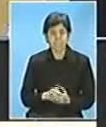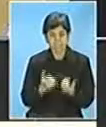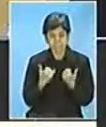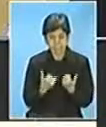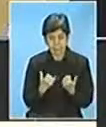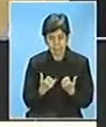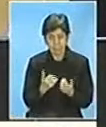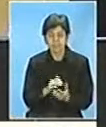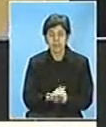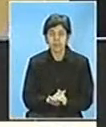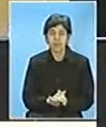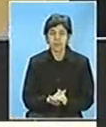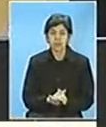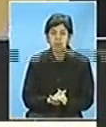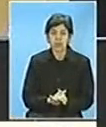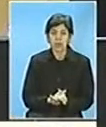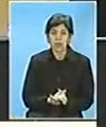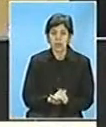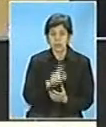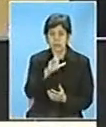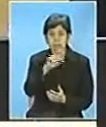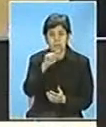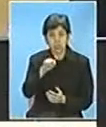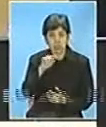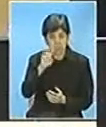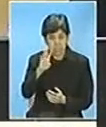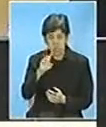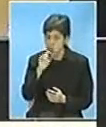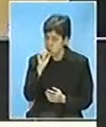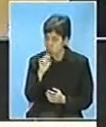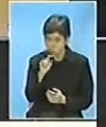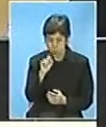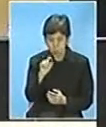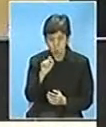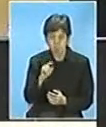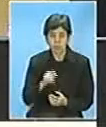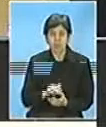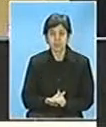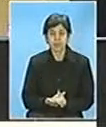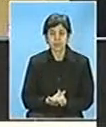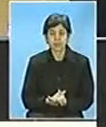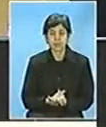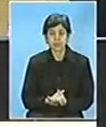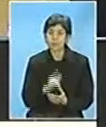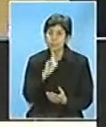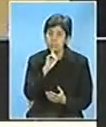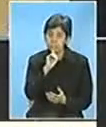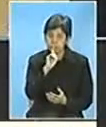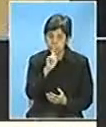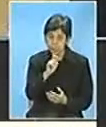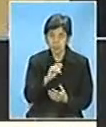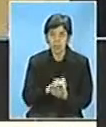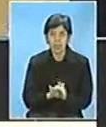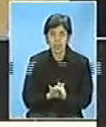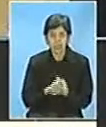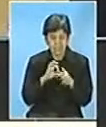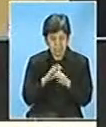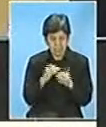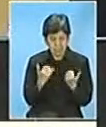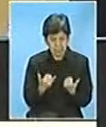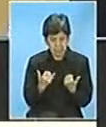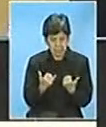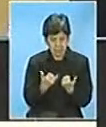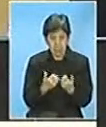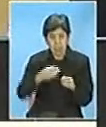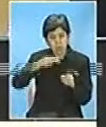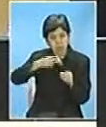เป็นกระทู้ถามที่ 3.4 เป็นกระทู้ถามด่วนเช่นเดียวกันนะครับเป็นกระทู้ถามเรื่องการเพิ่มขึ้นของราคา